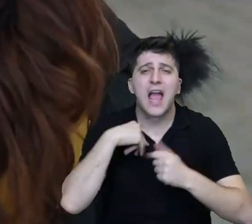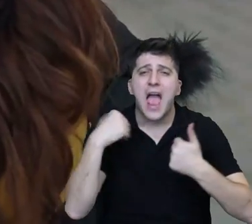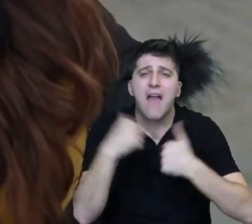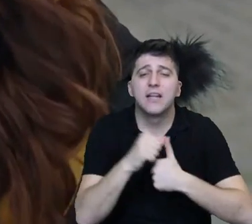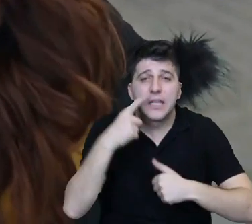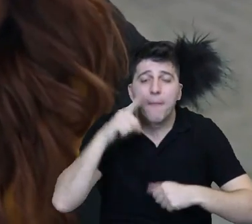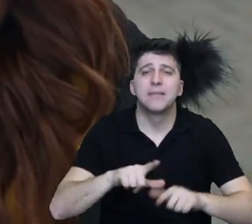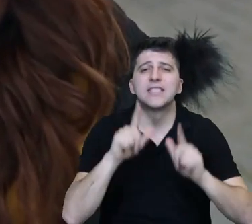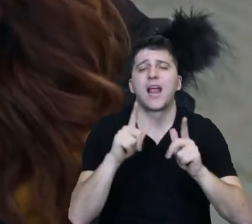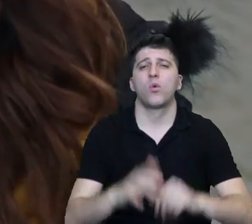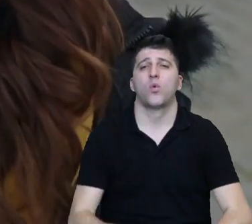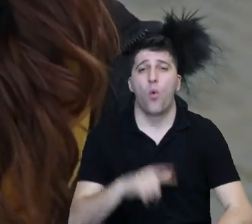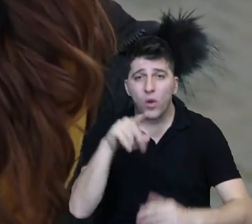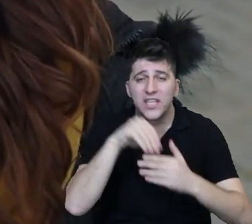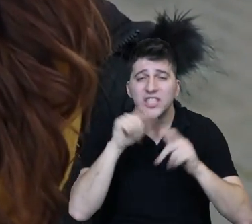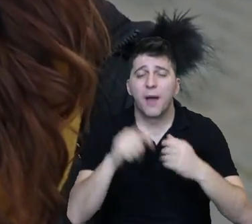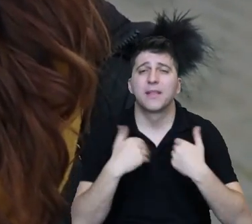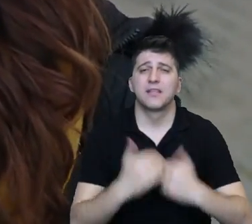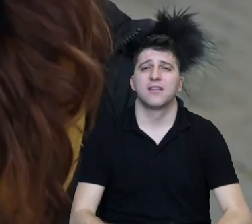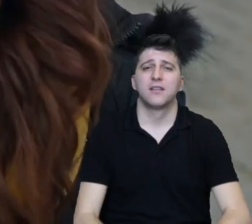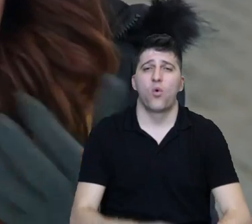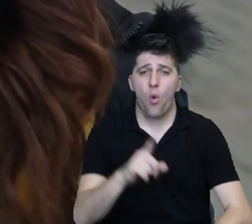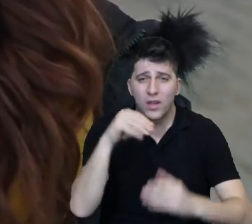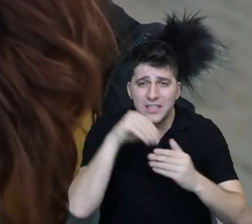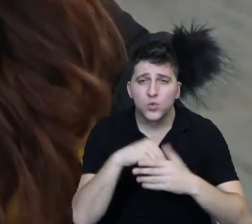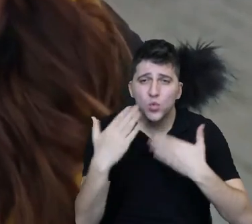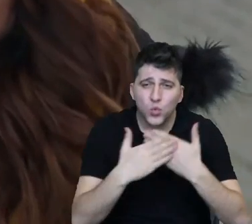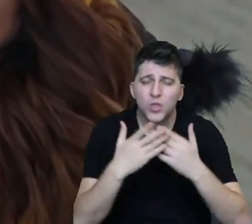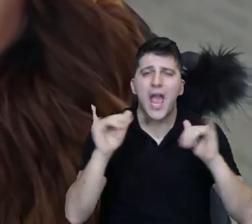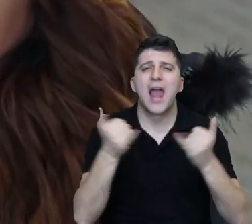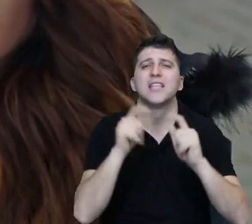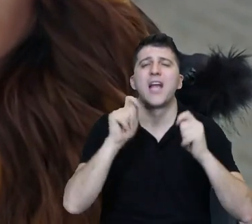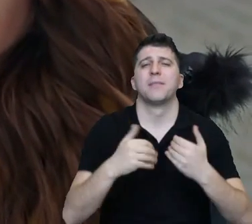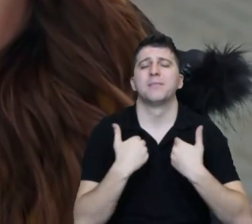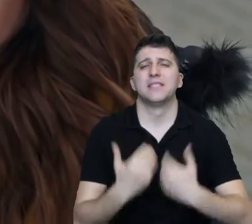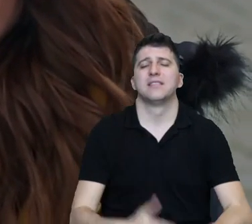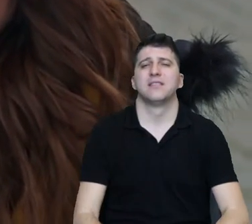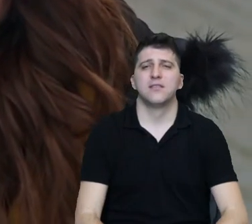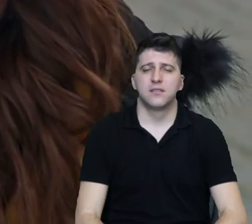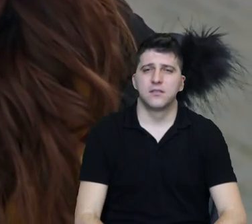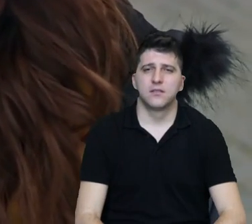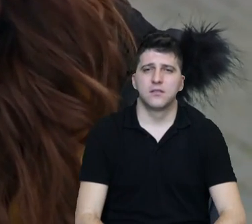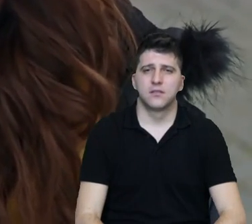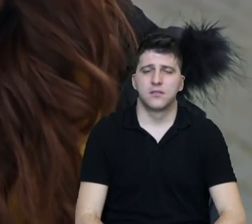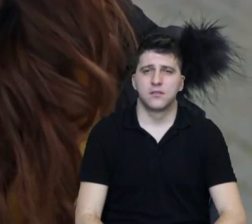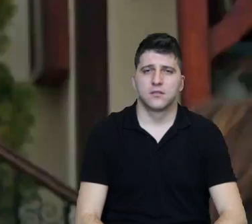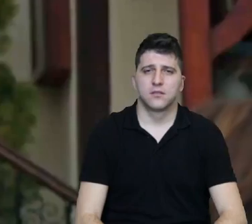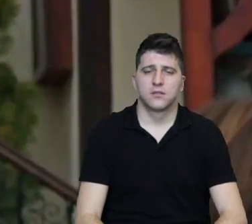evliliğimize inanması gerekiyordu. Onun için yaptık. Ya onun için düğün yapıp eğlence düzenledik biz.